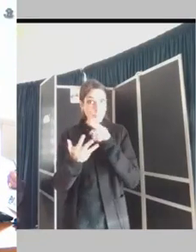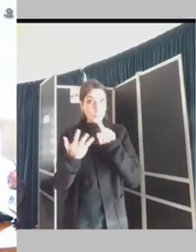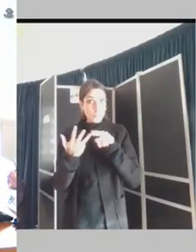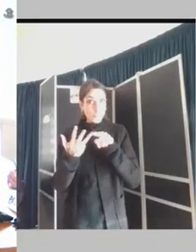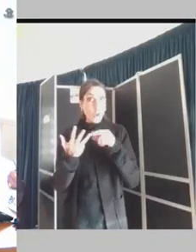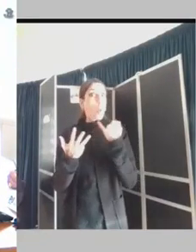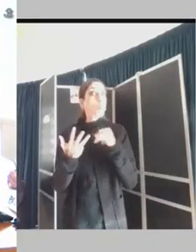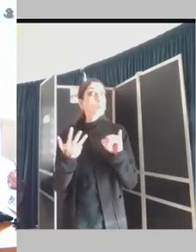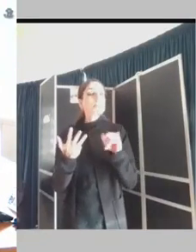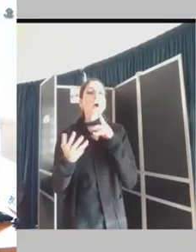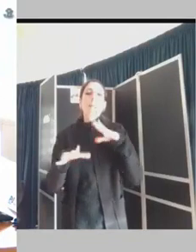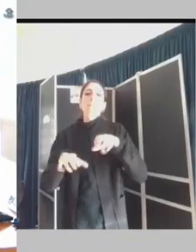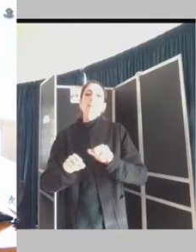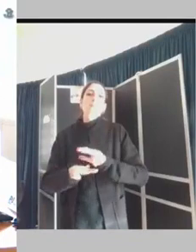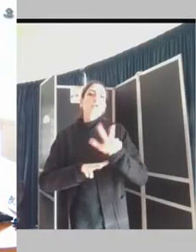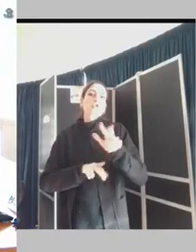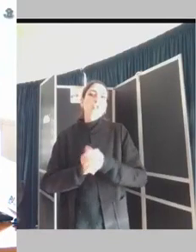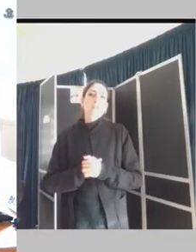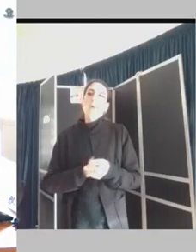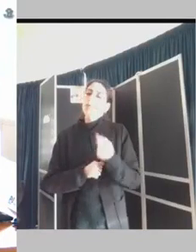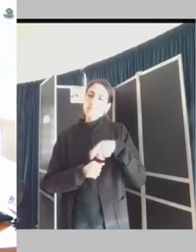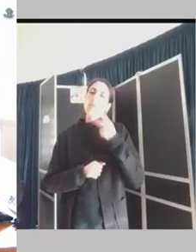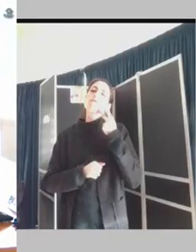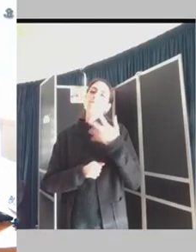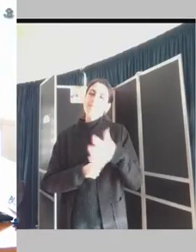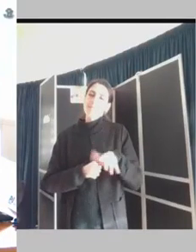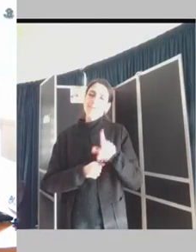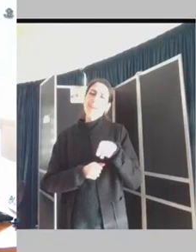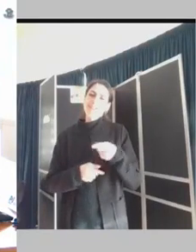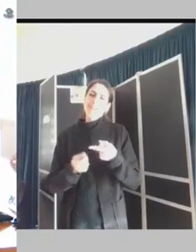anche spinti un poco anche da noi, dal lavoro della Commissione, devo dire,